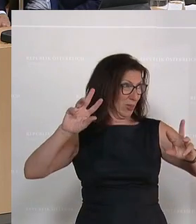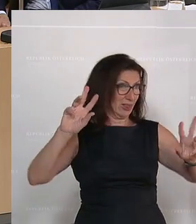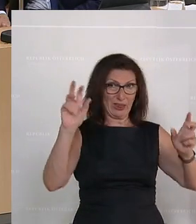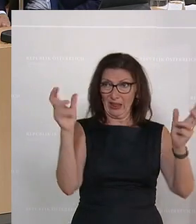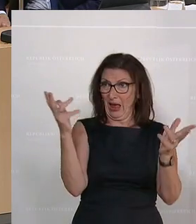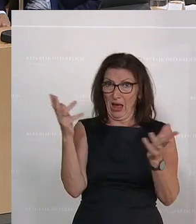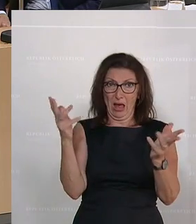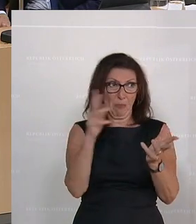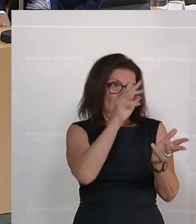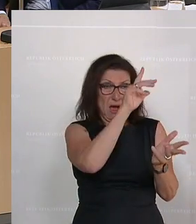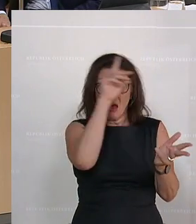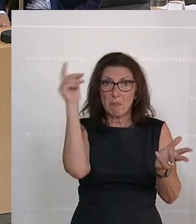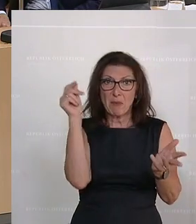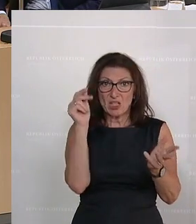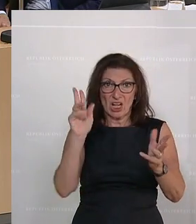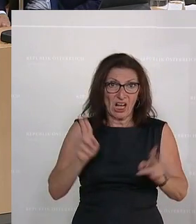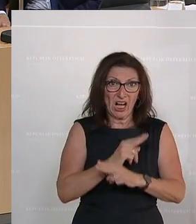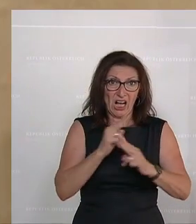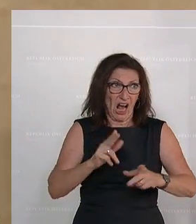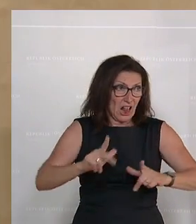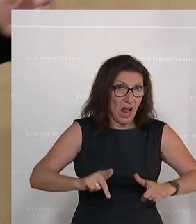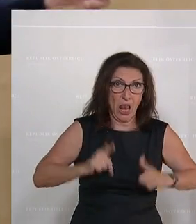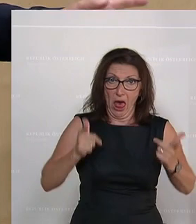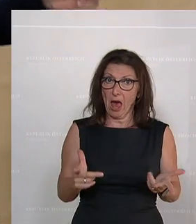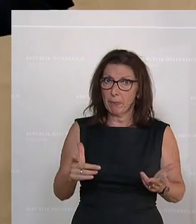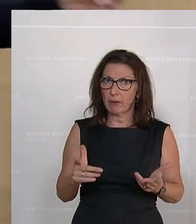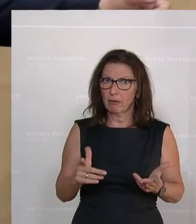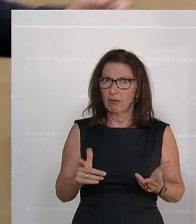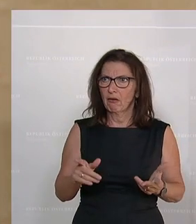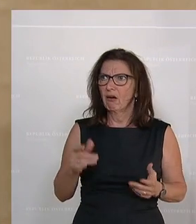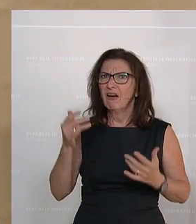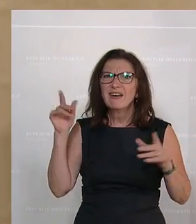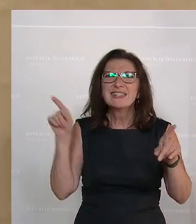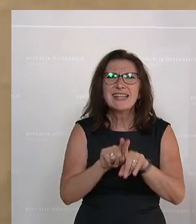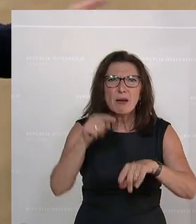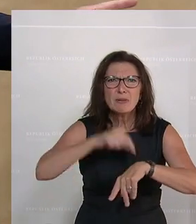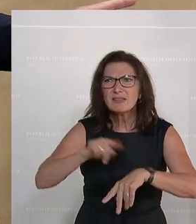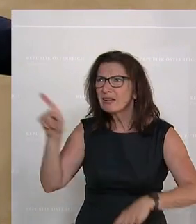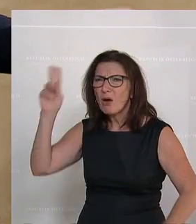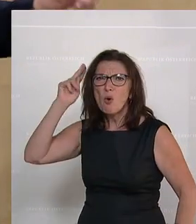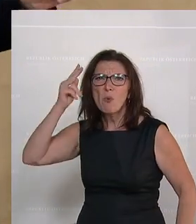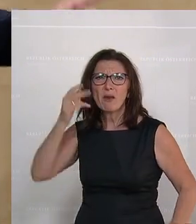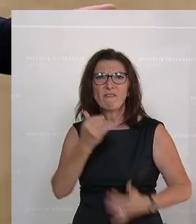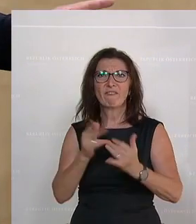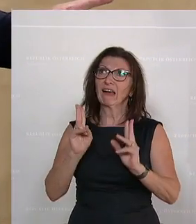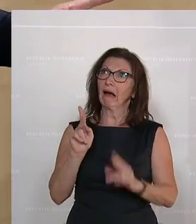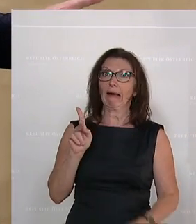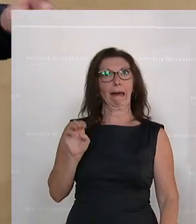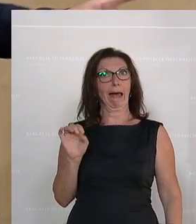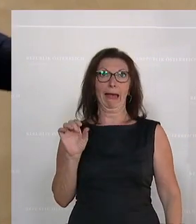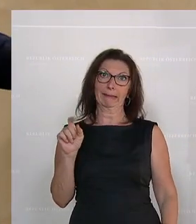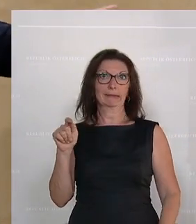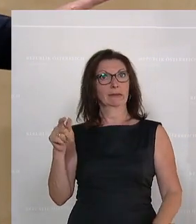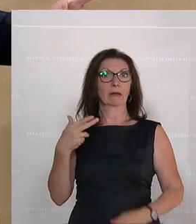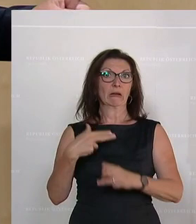existenz nicht mehr sichern können sich gedanken zu machen wie sie die kest absichern absenken wohl für jene die es